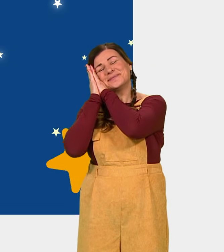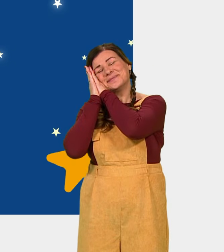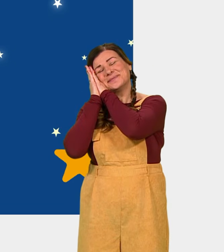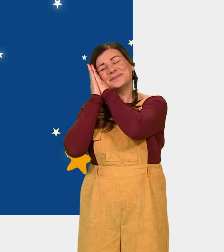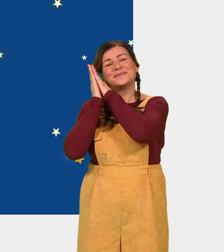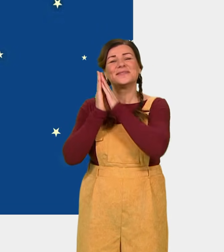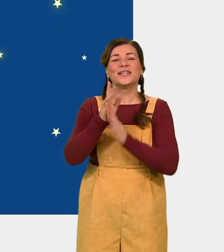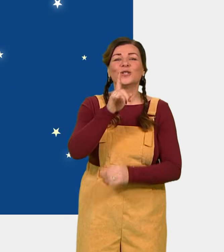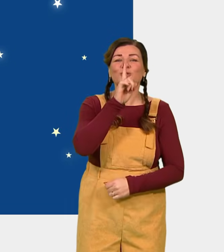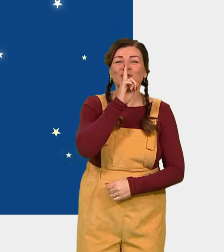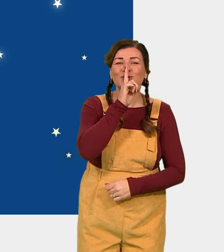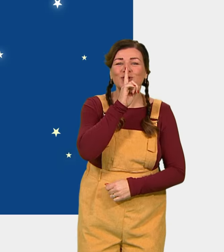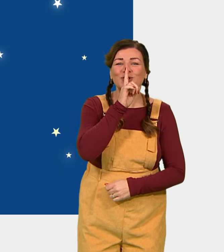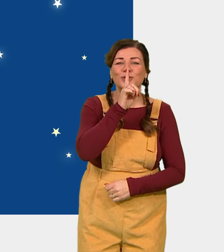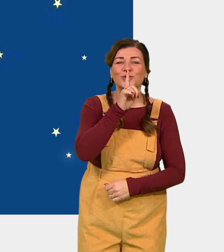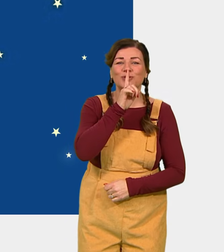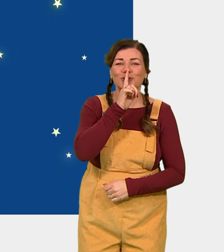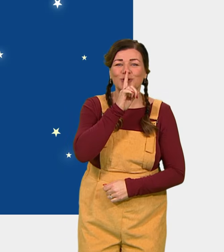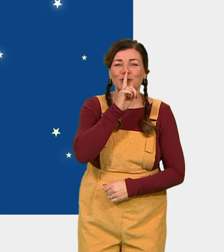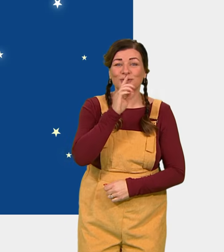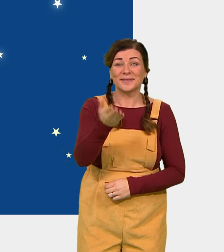cyn cysgu.